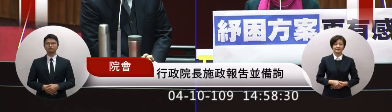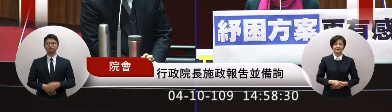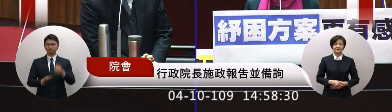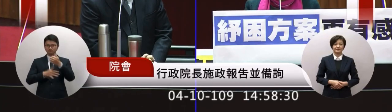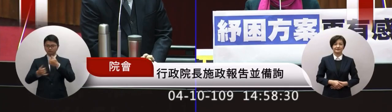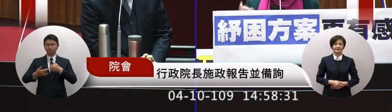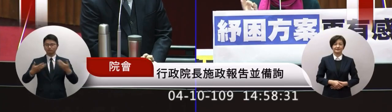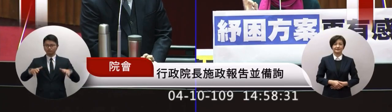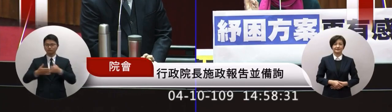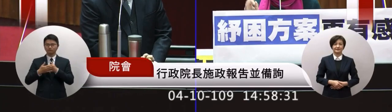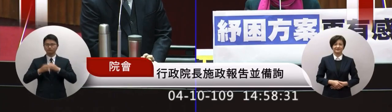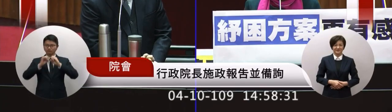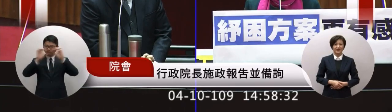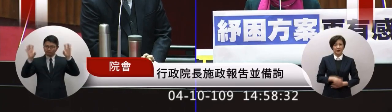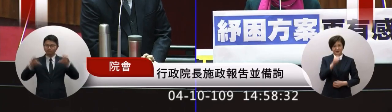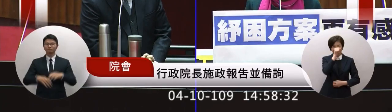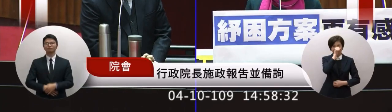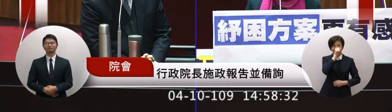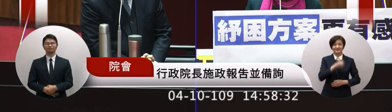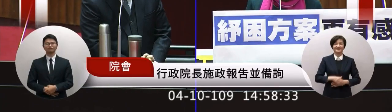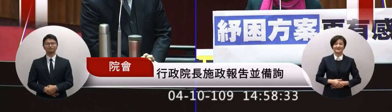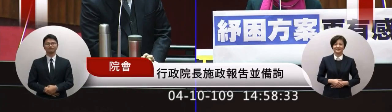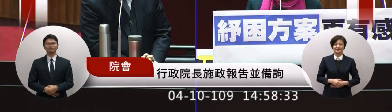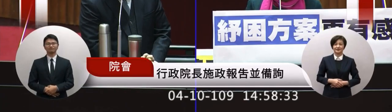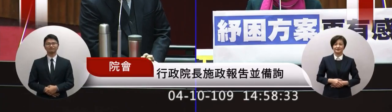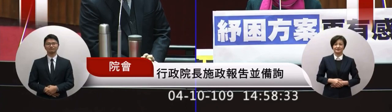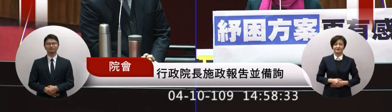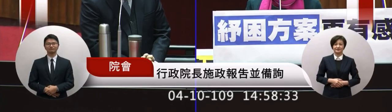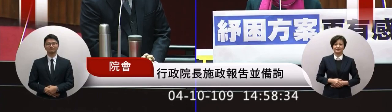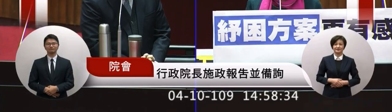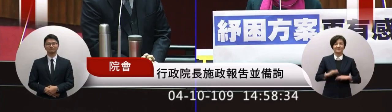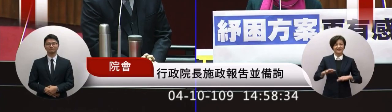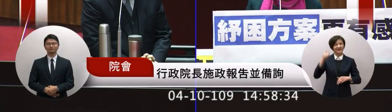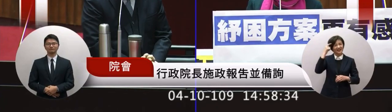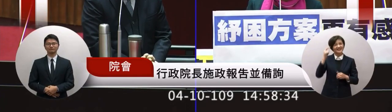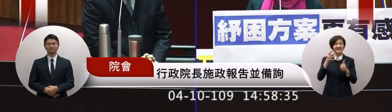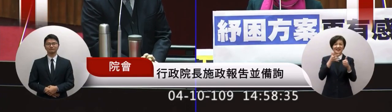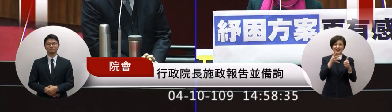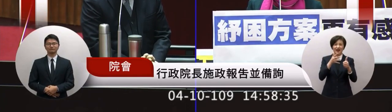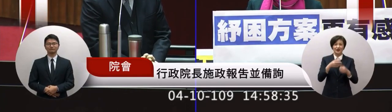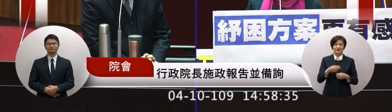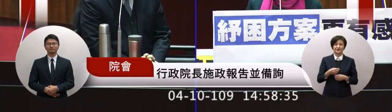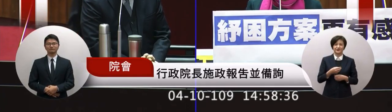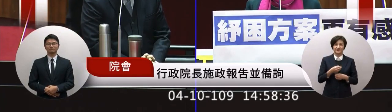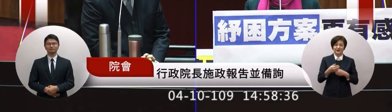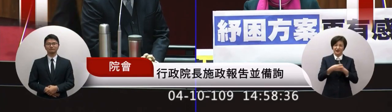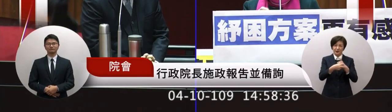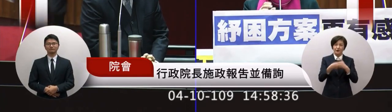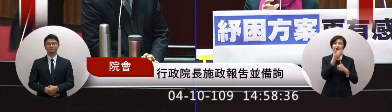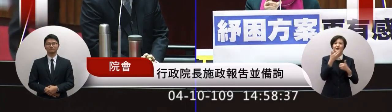传。 好，那你要。我们问我们卫福部哈，今天